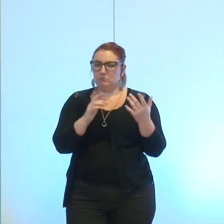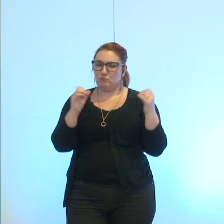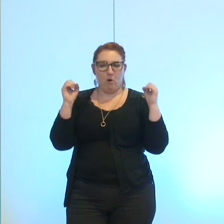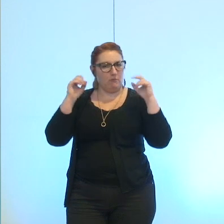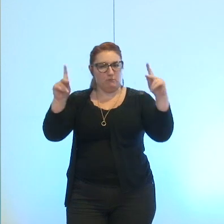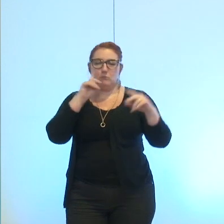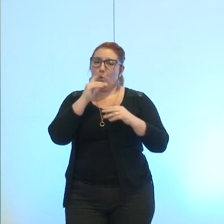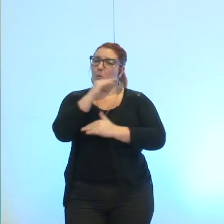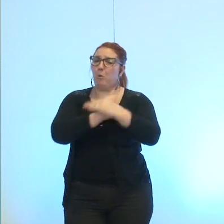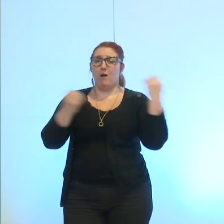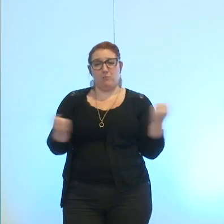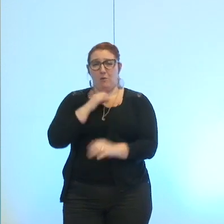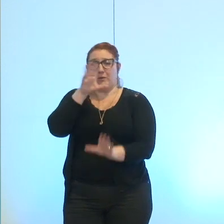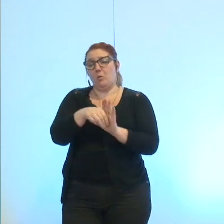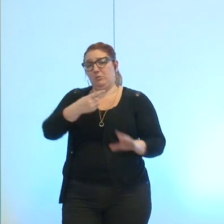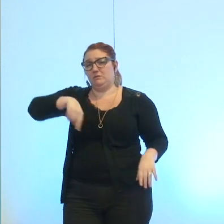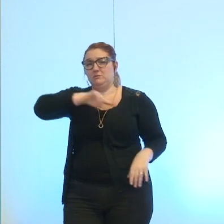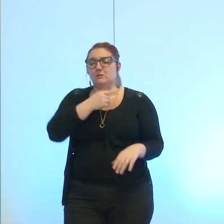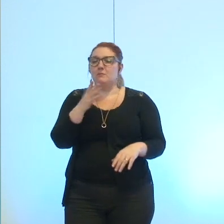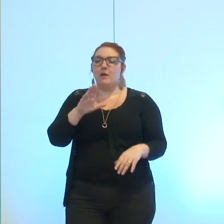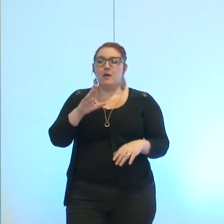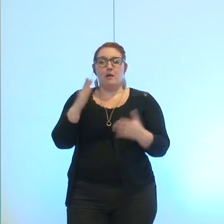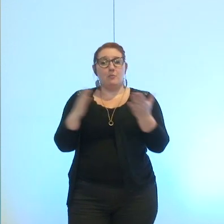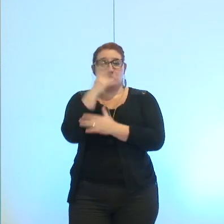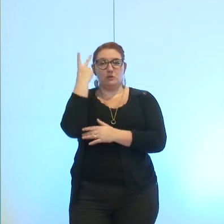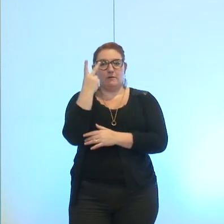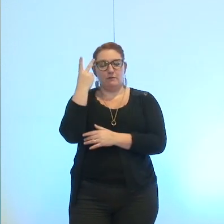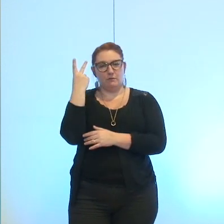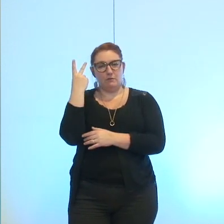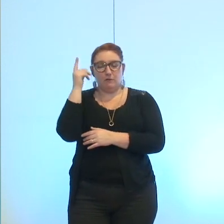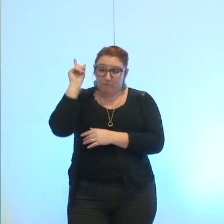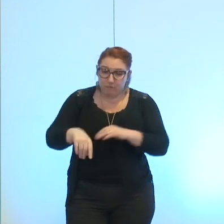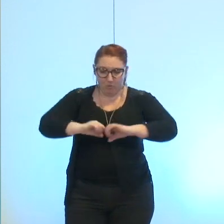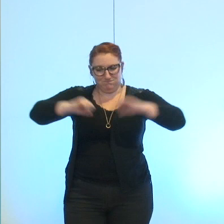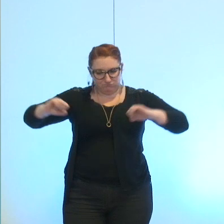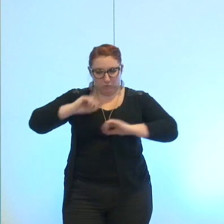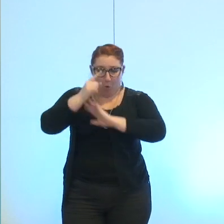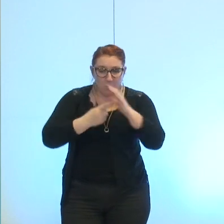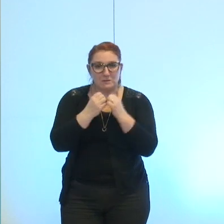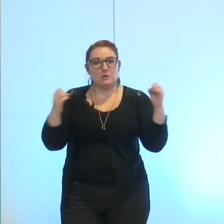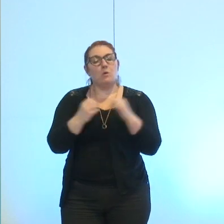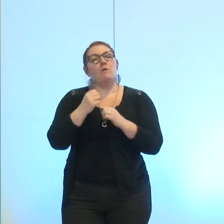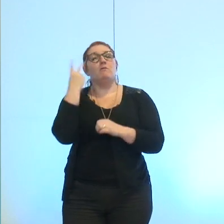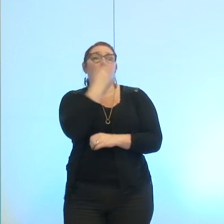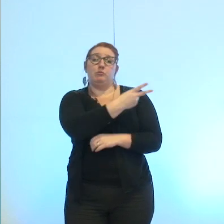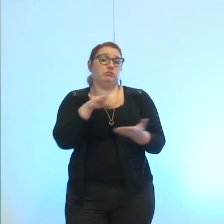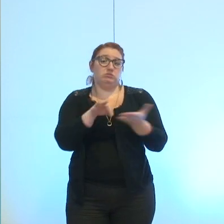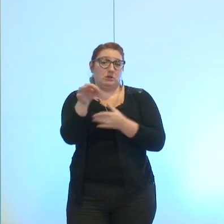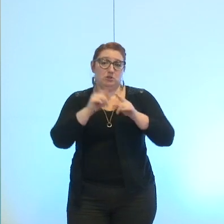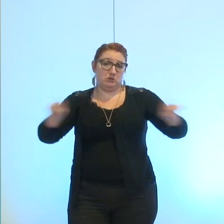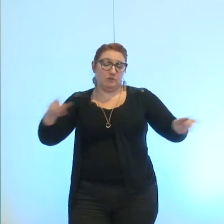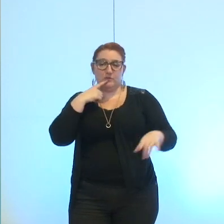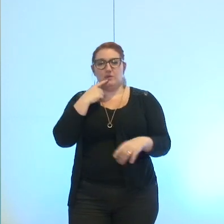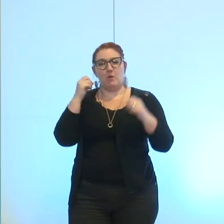s'accompagner d'une remise à plat totale du projet ce n'est pas votre choix vous conservez la grande esplanade certes mais vous bétonnez le